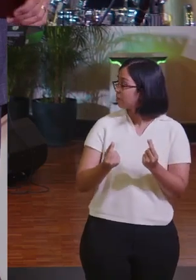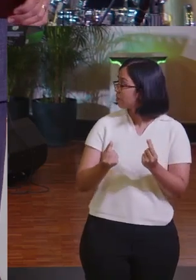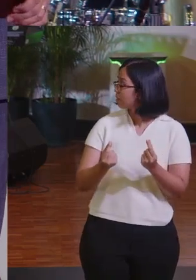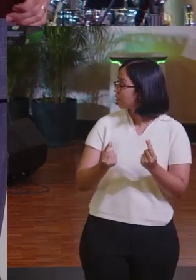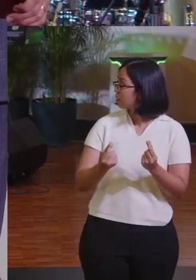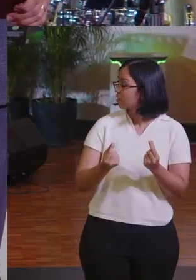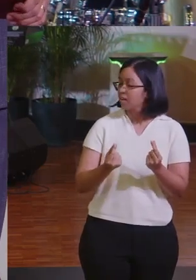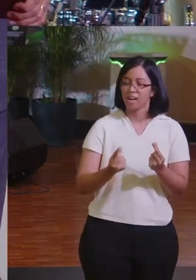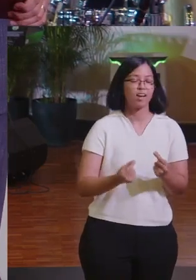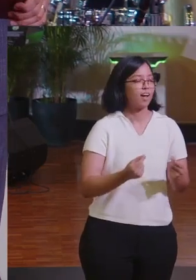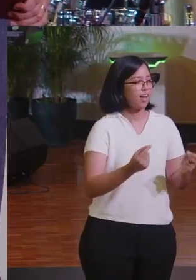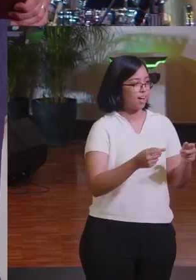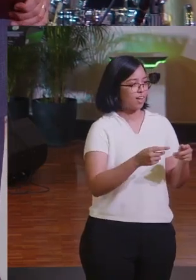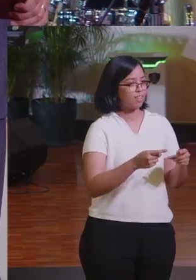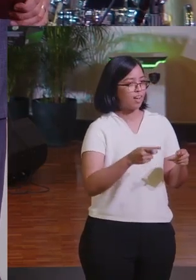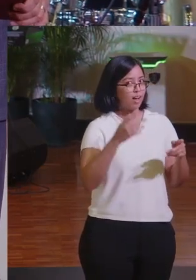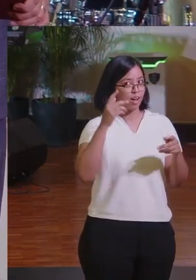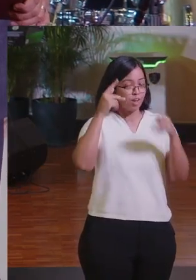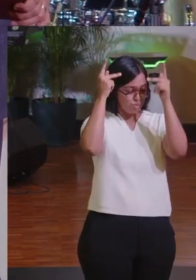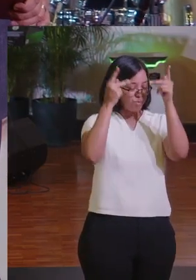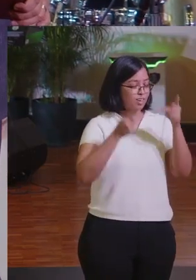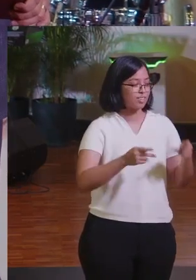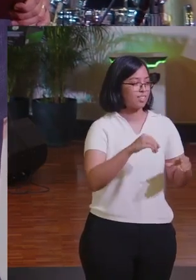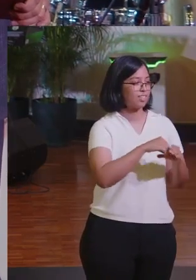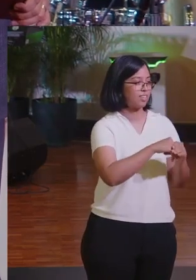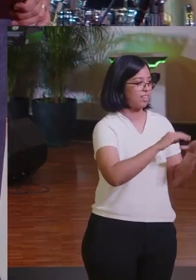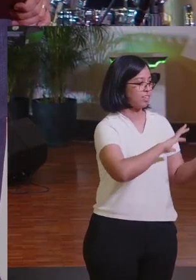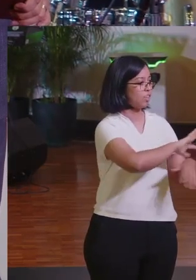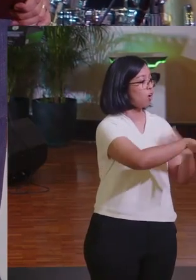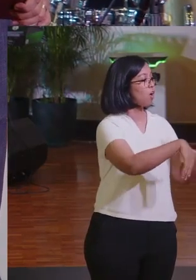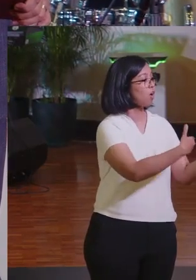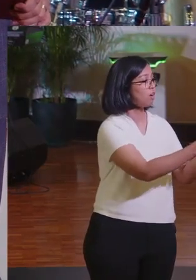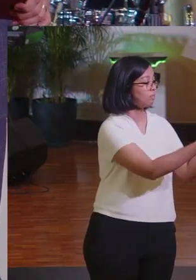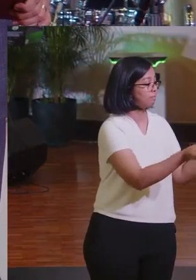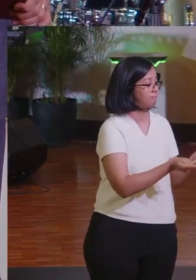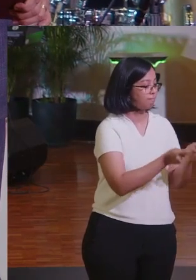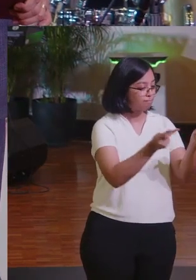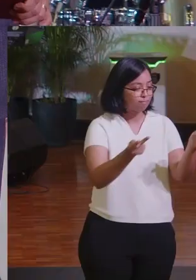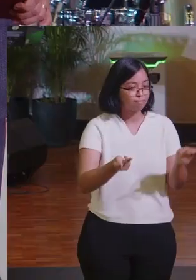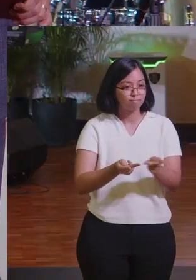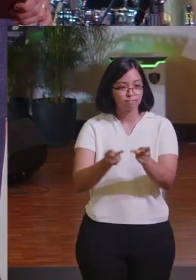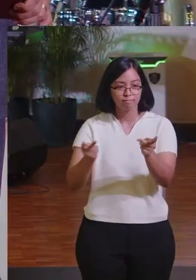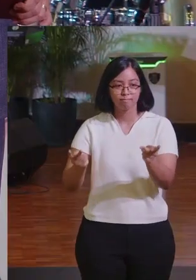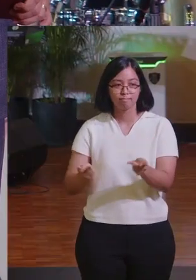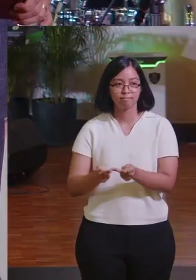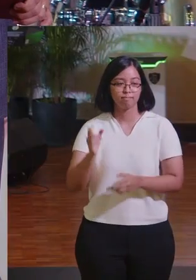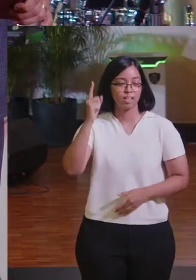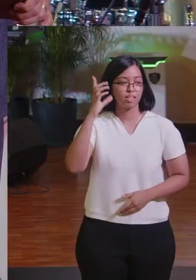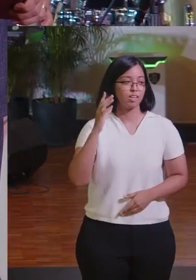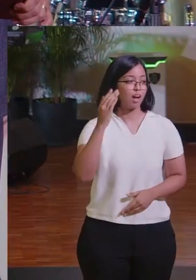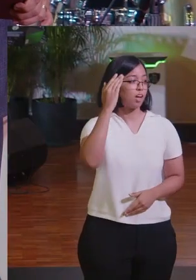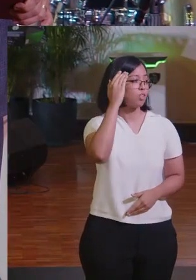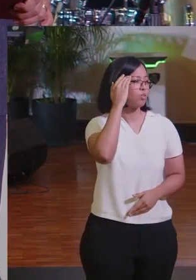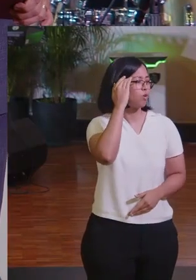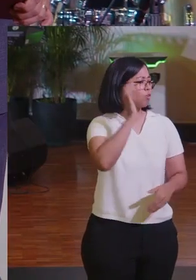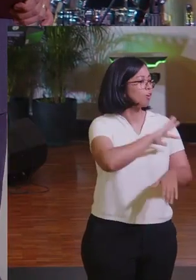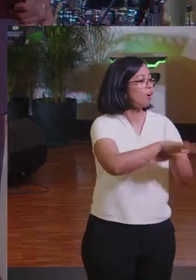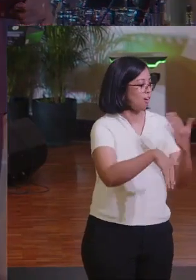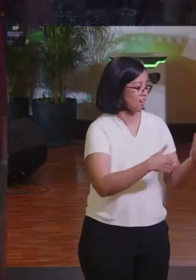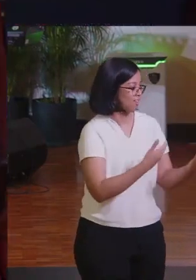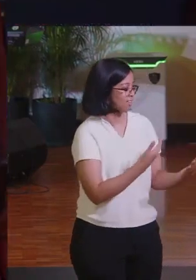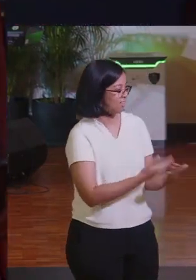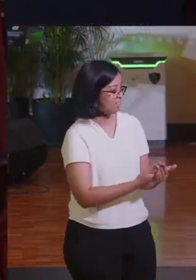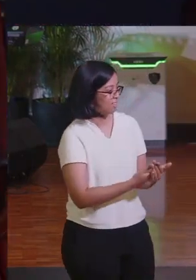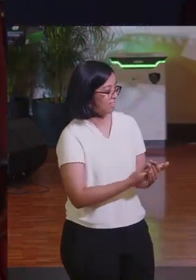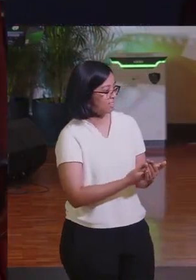ibang lugar at the same time, o omnipresent, at siya rin po ay omniscient. Alam niya po ang lahat ng bagay. Sabi nga po niya, di